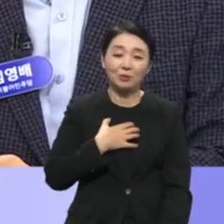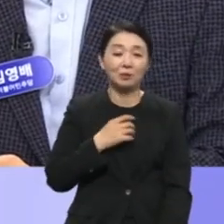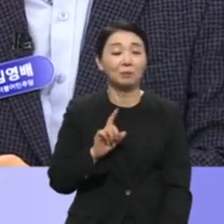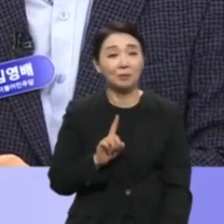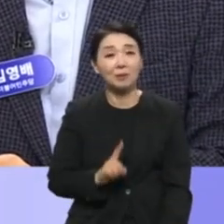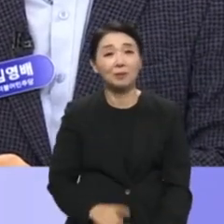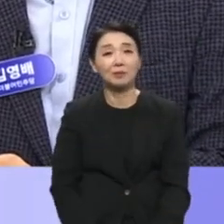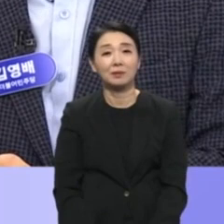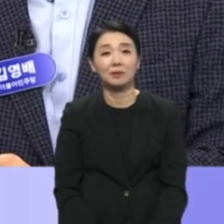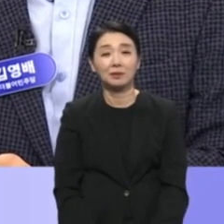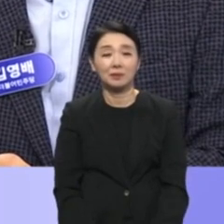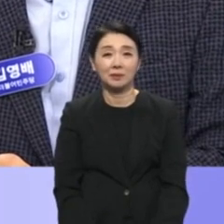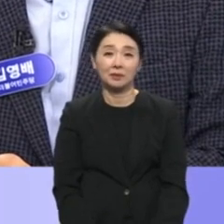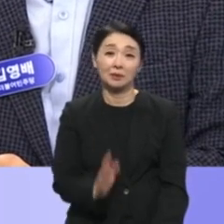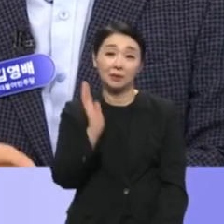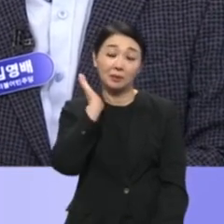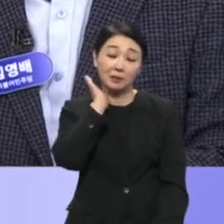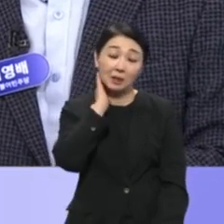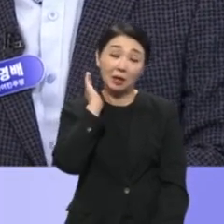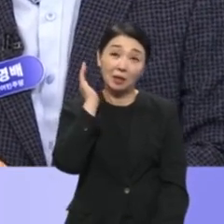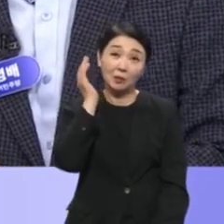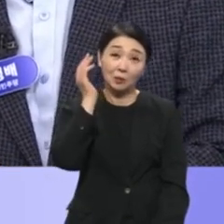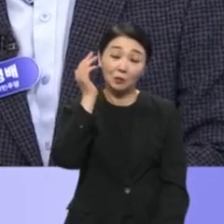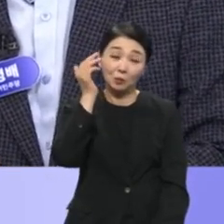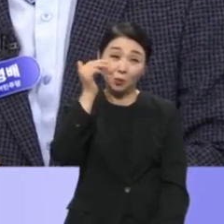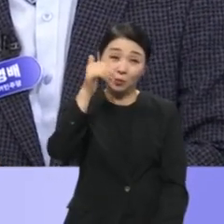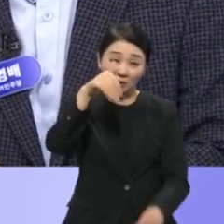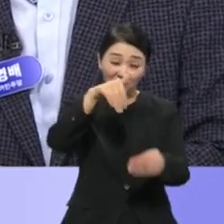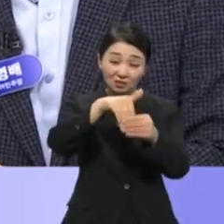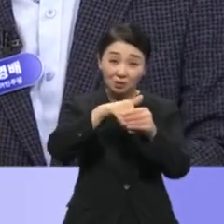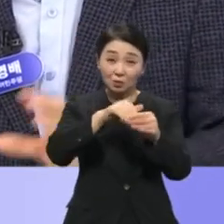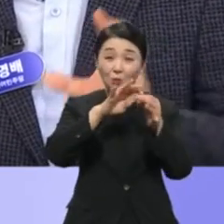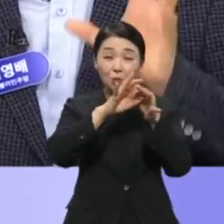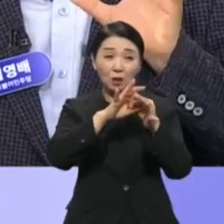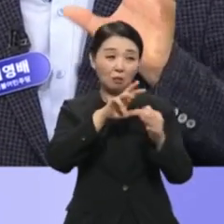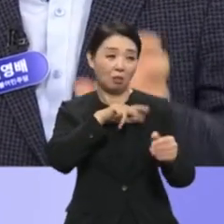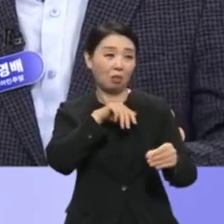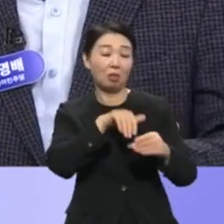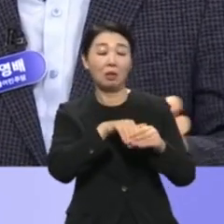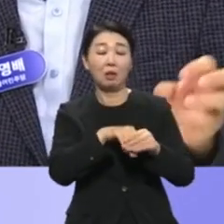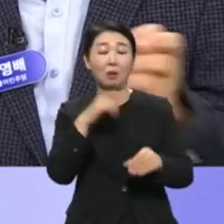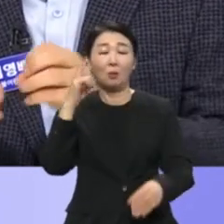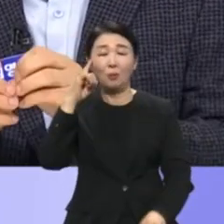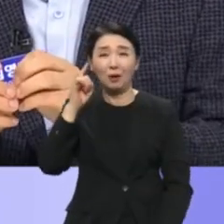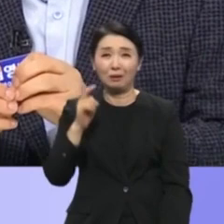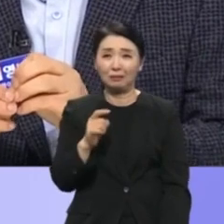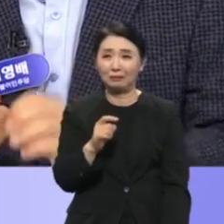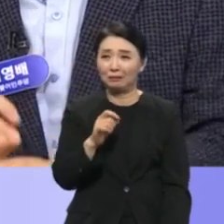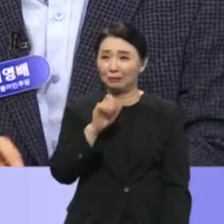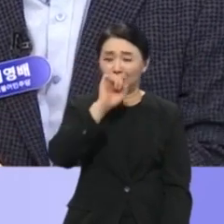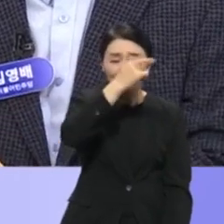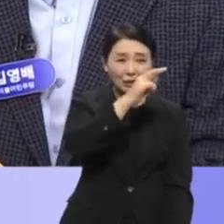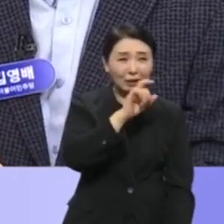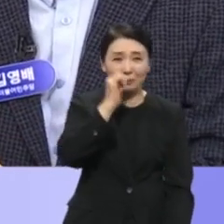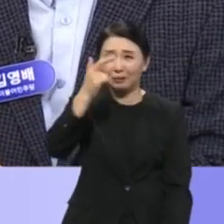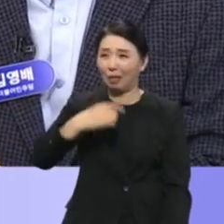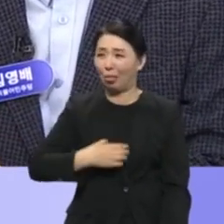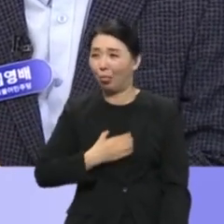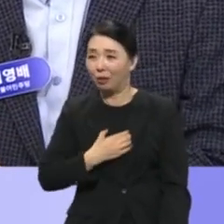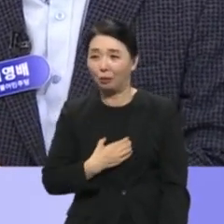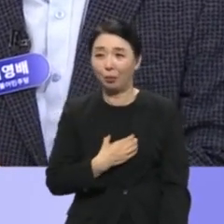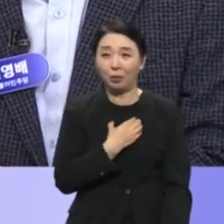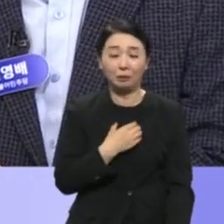대선에 연장에 2차전 아니냐 그러니까 비호감과 비호감이 부딪히는 그래서 국민들이 볼